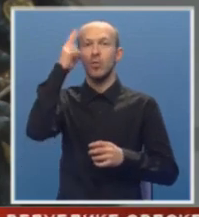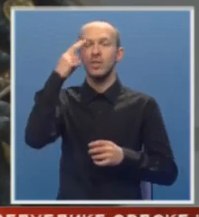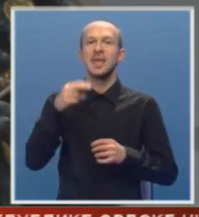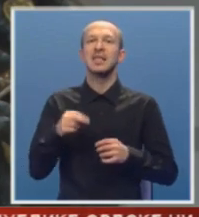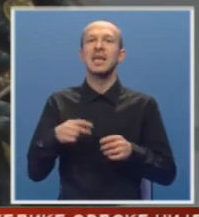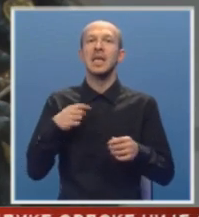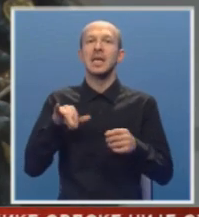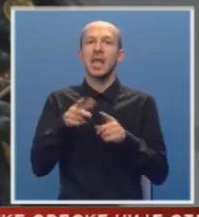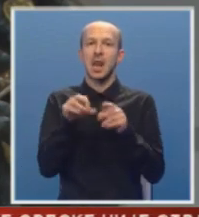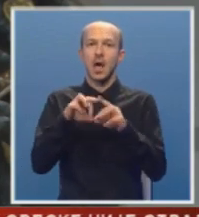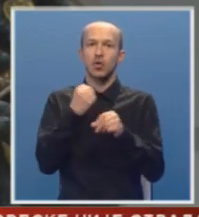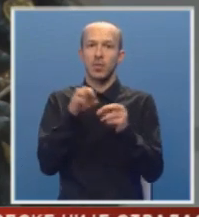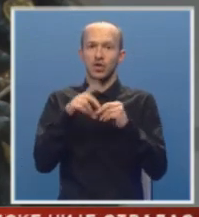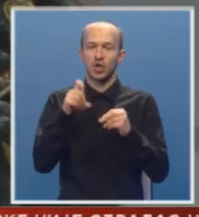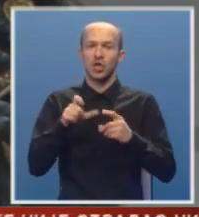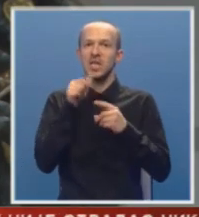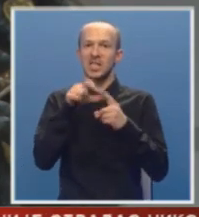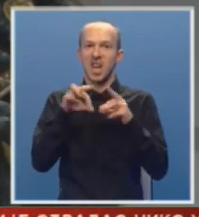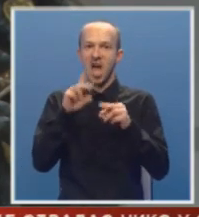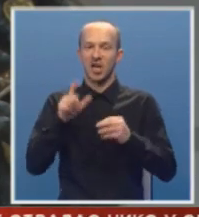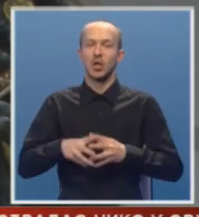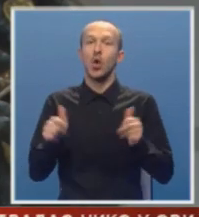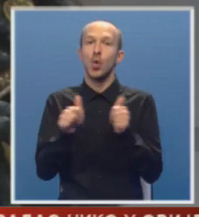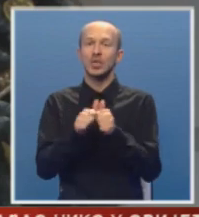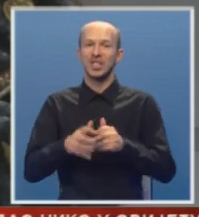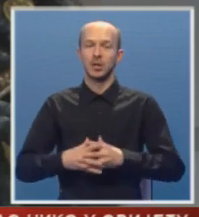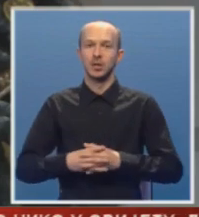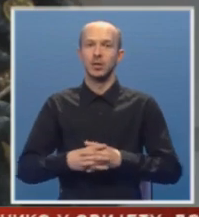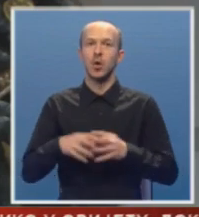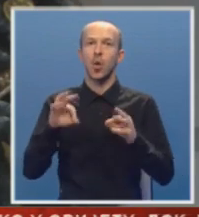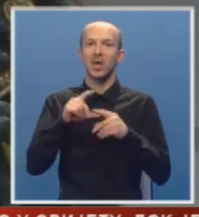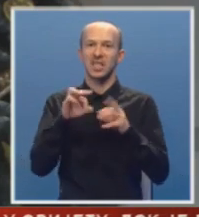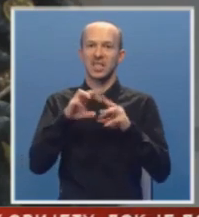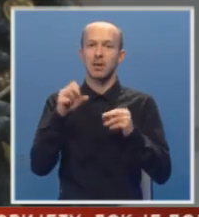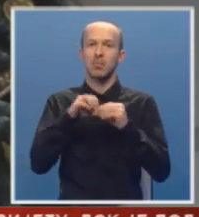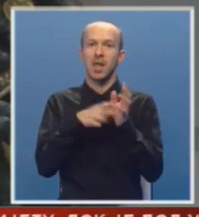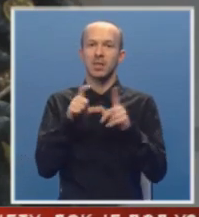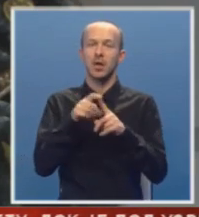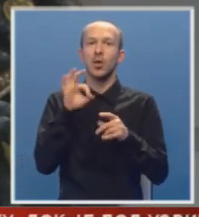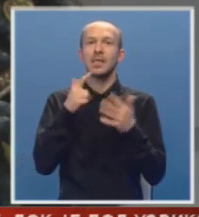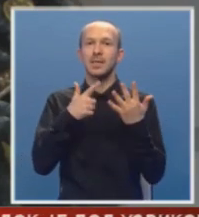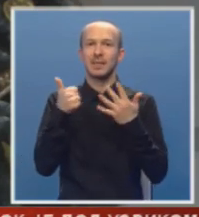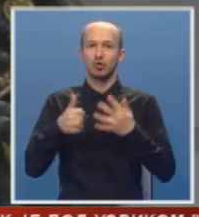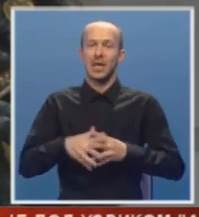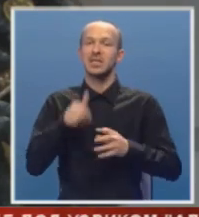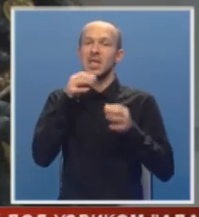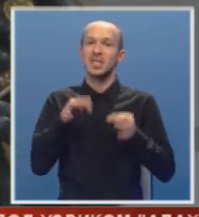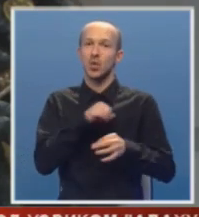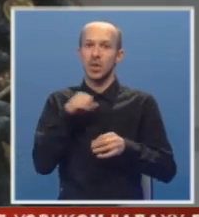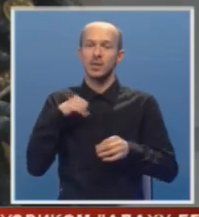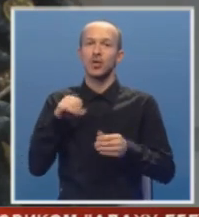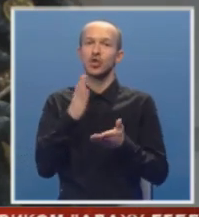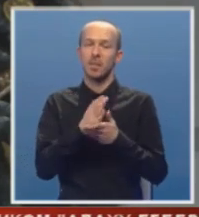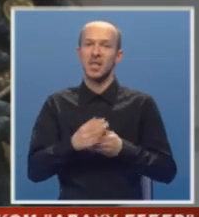estradne zvijezde Jelena Grubačić i Dane Svilar uz orkestar bend Patrola 076 i siguran sam da će